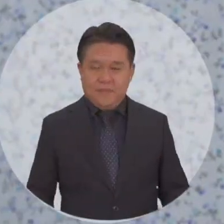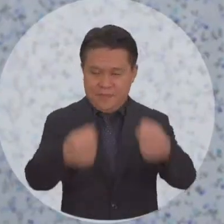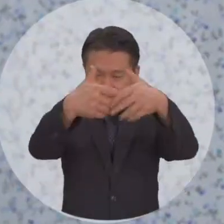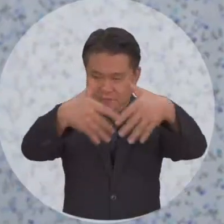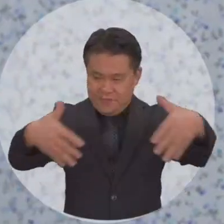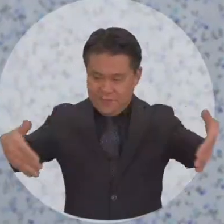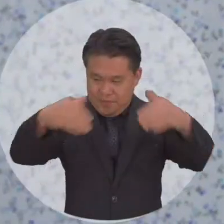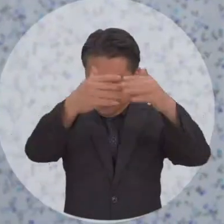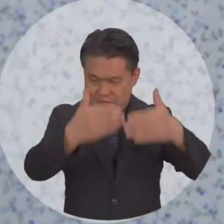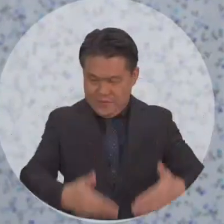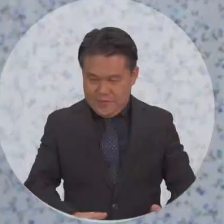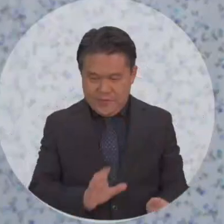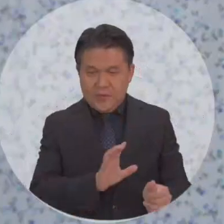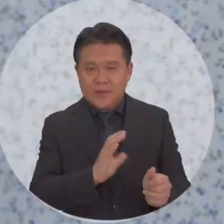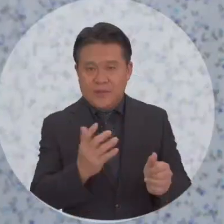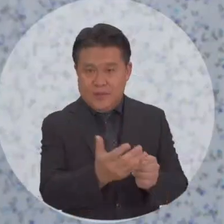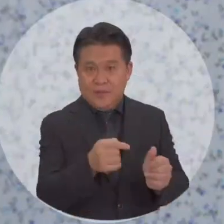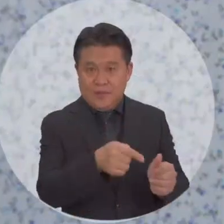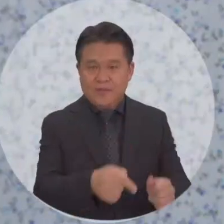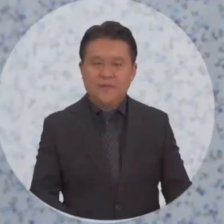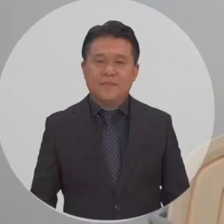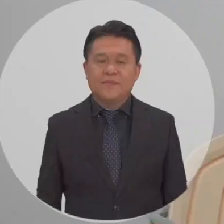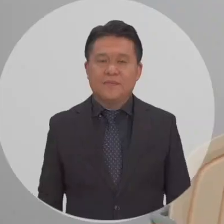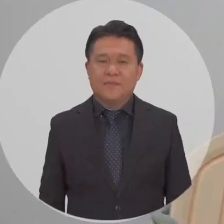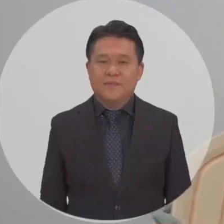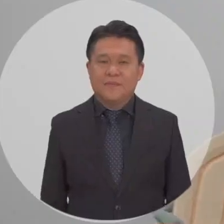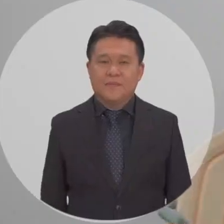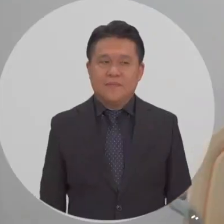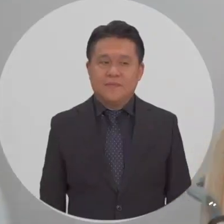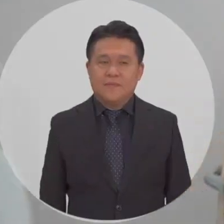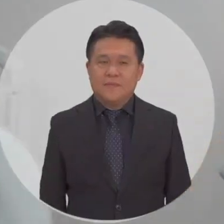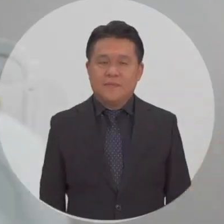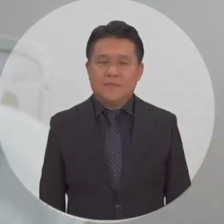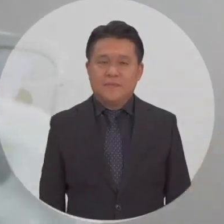대상자를 커튼이나 스크린 등으로 가려줍니다.